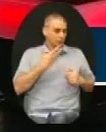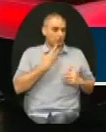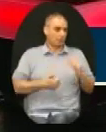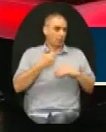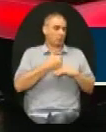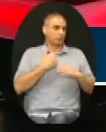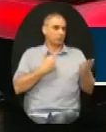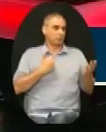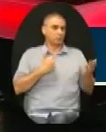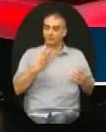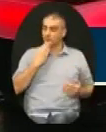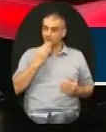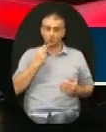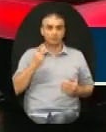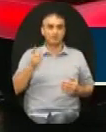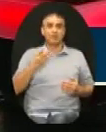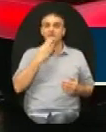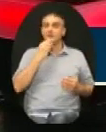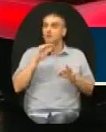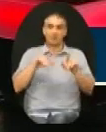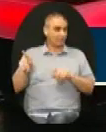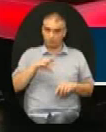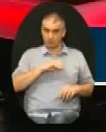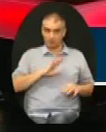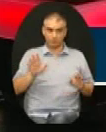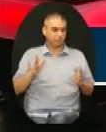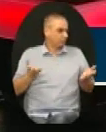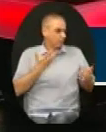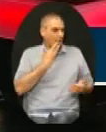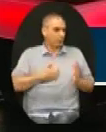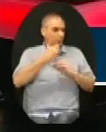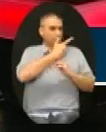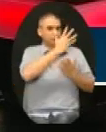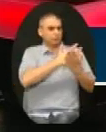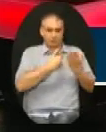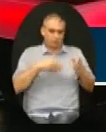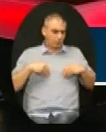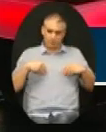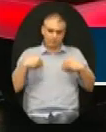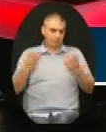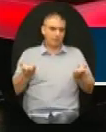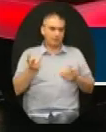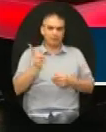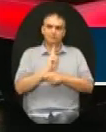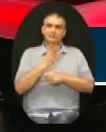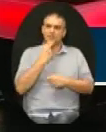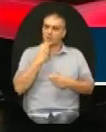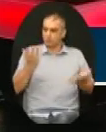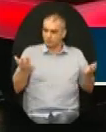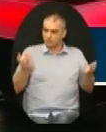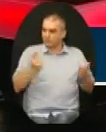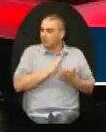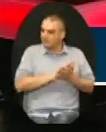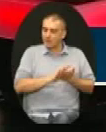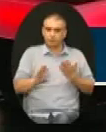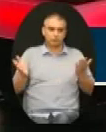הרבנות הראשית. ויהודים שיהודים רפורמים, זה אתם לא מוכנים. זה הרבנות הראשית, אנחנו לא מוכנים לתת עם זייפי יהדות. הדבר פשוט